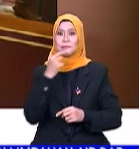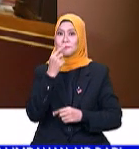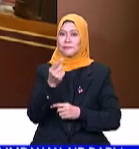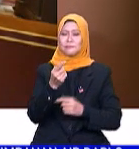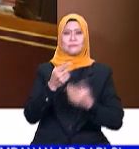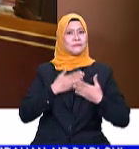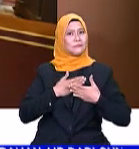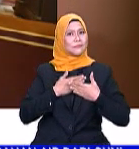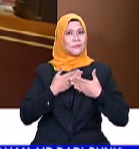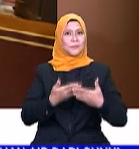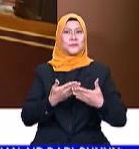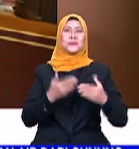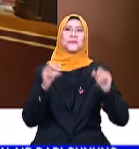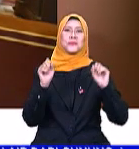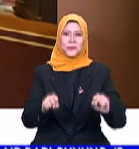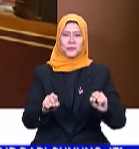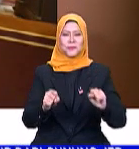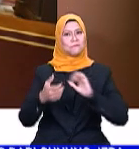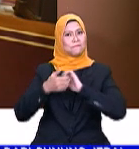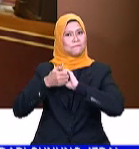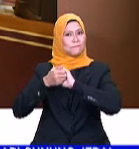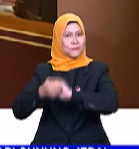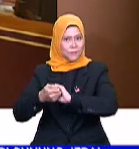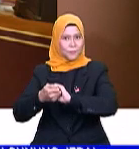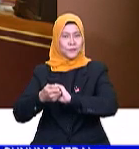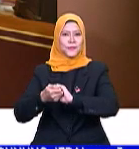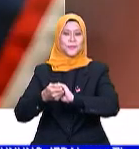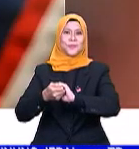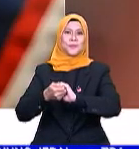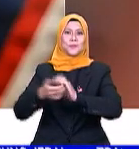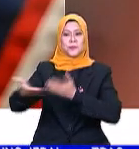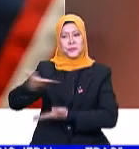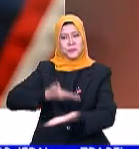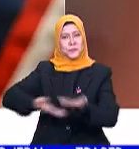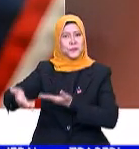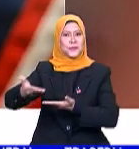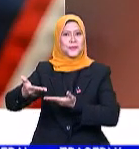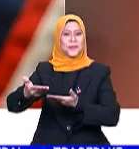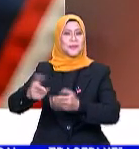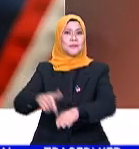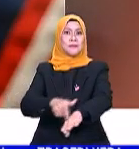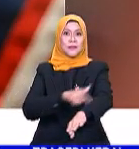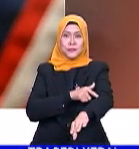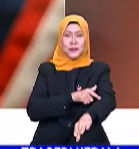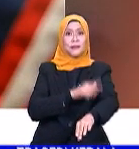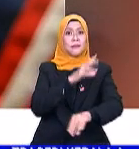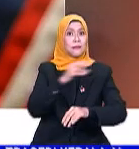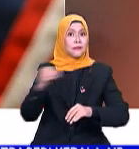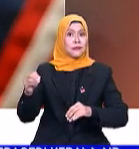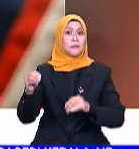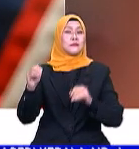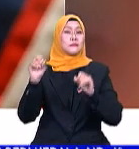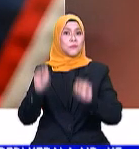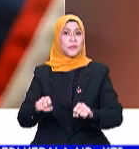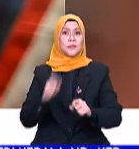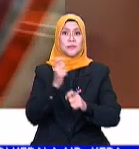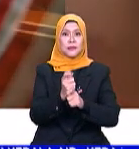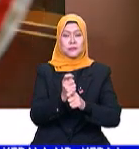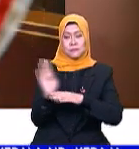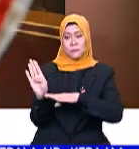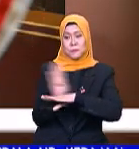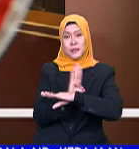komitmen untuk terus mengukuhkan hubungan diplomatik yang terjalin sejak sekian lama selain mengekalkan